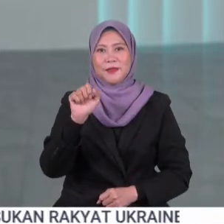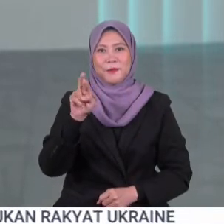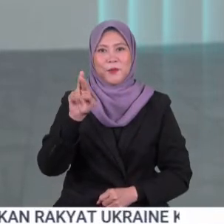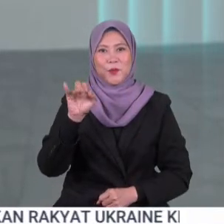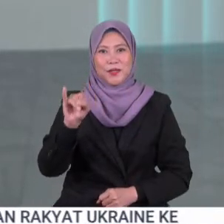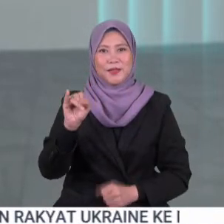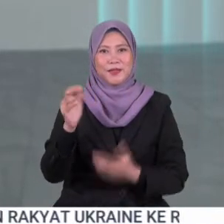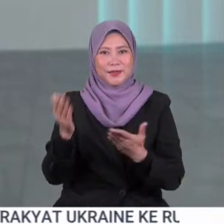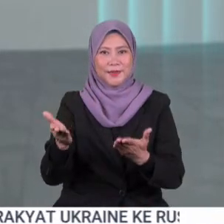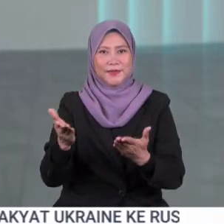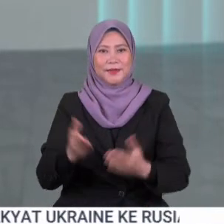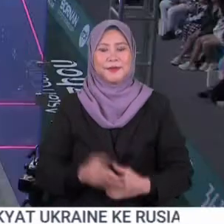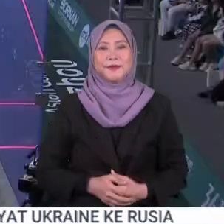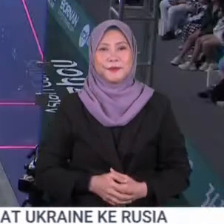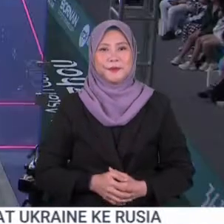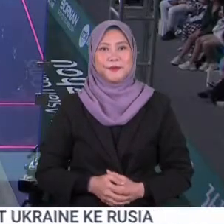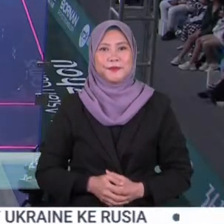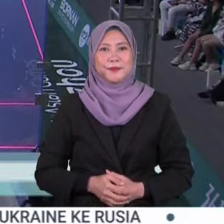Suharani.